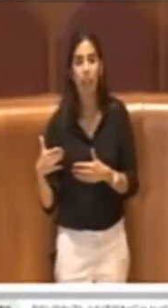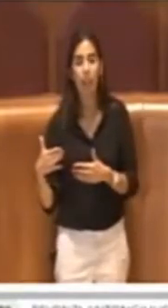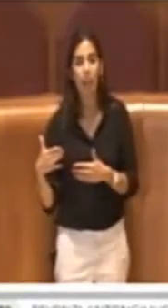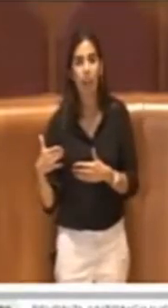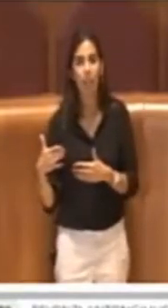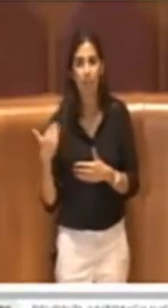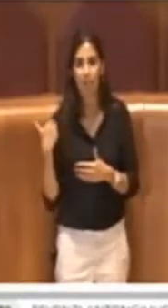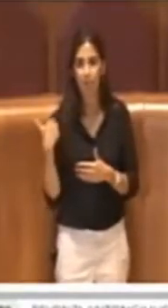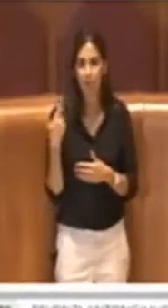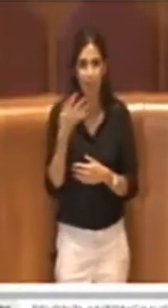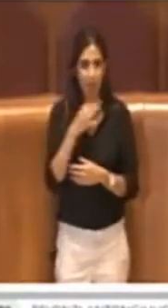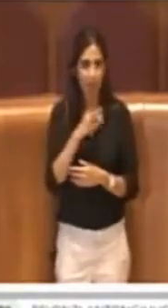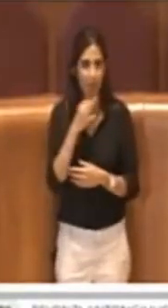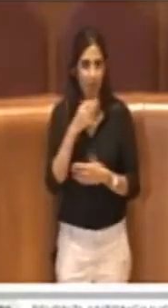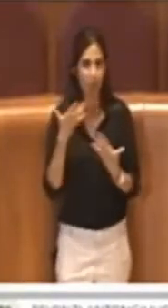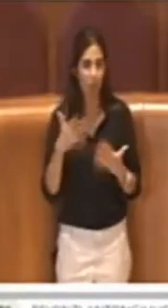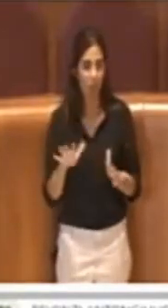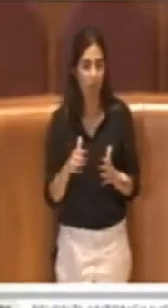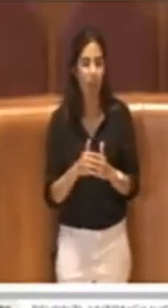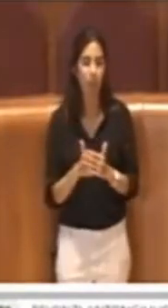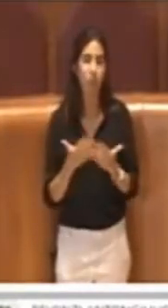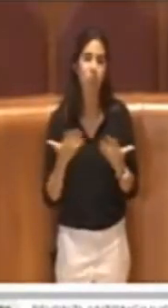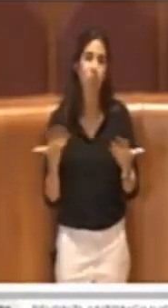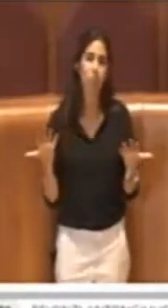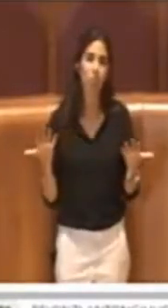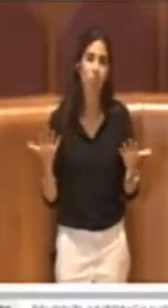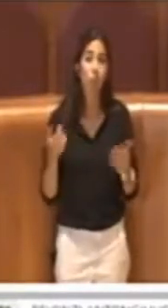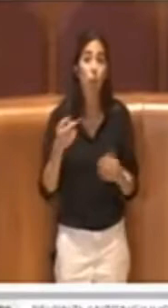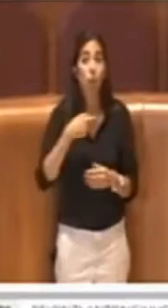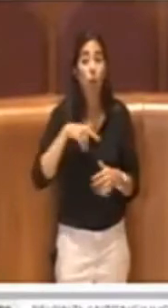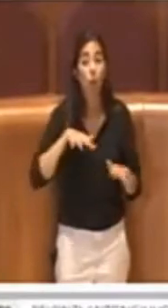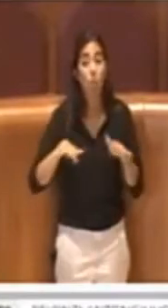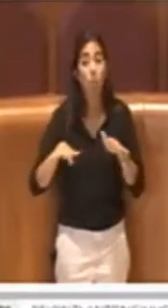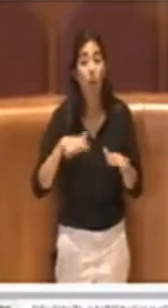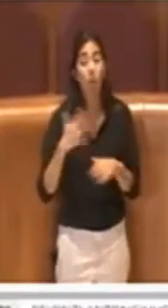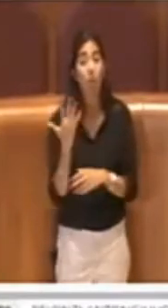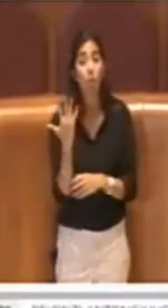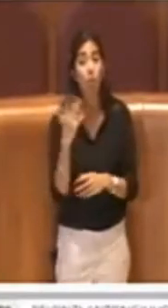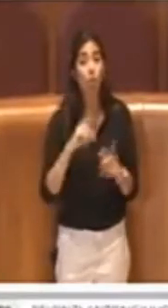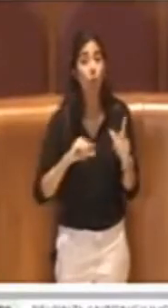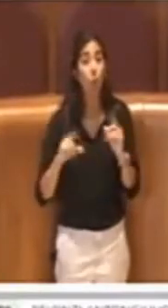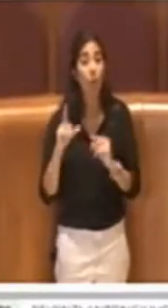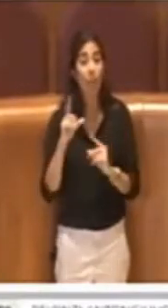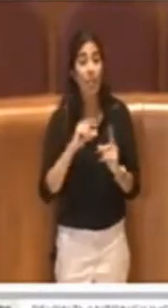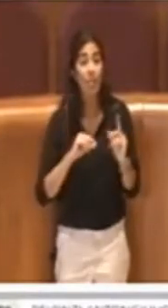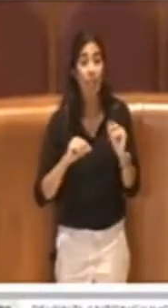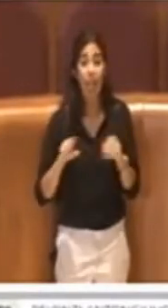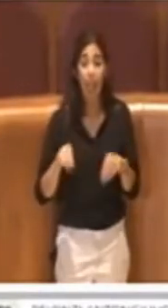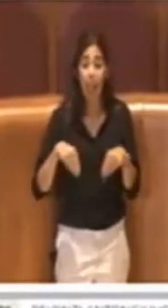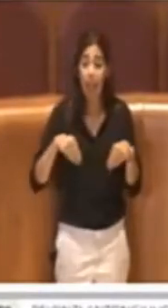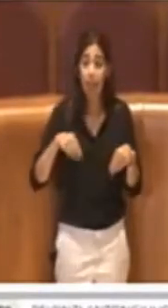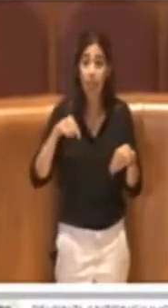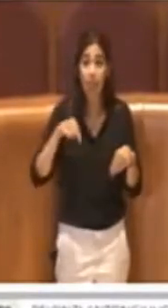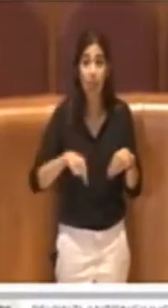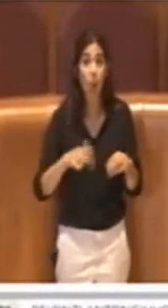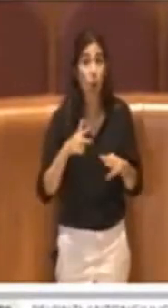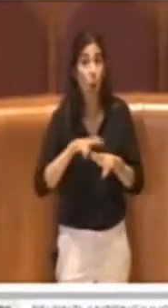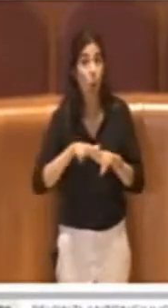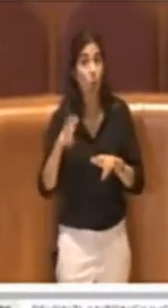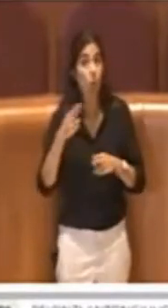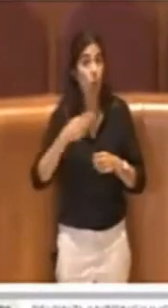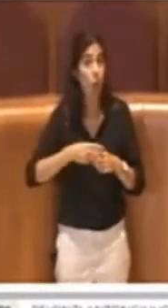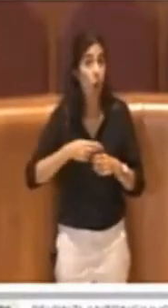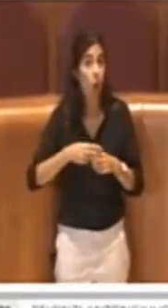hanno preceduto. Allora, arrivando noi del Movimento 5 Stelle al Comune di Roma, abbiamo capito fin